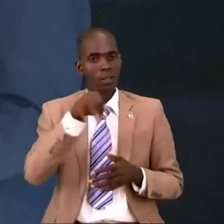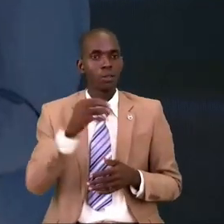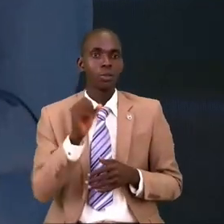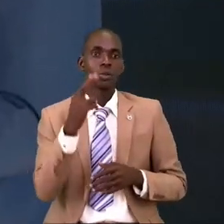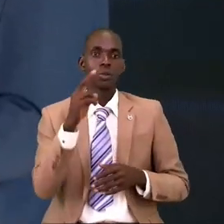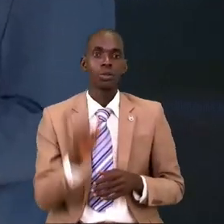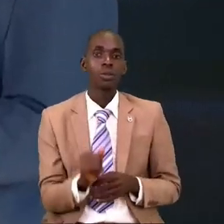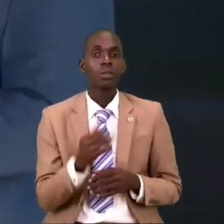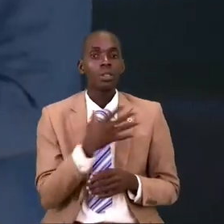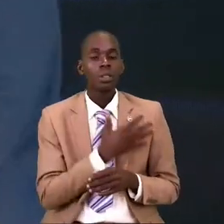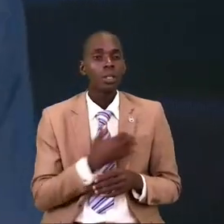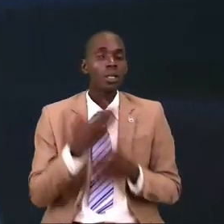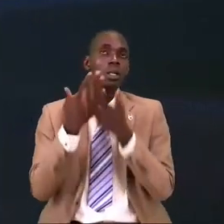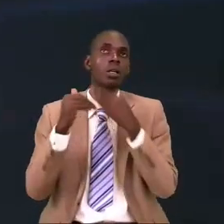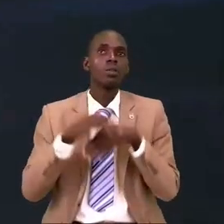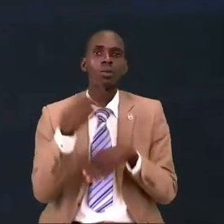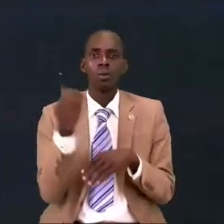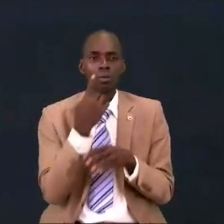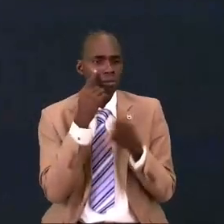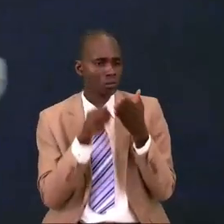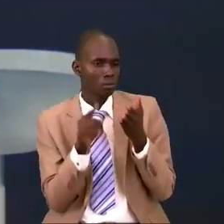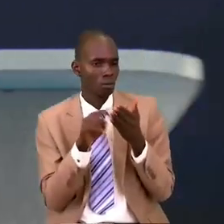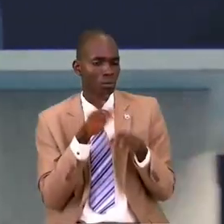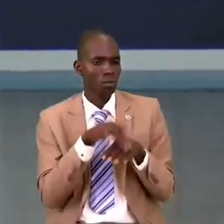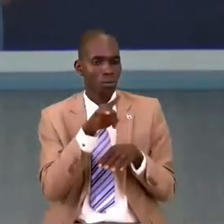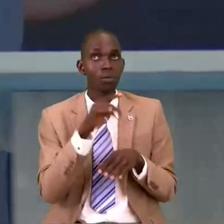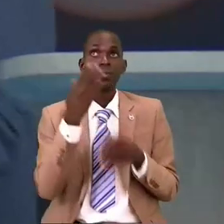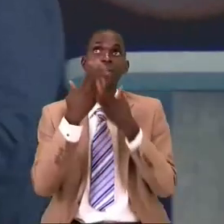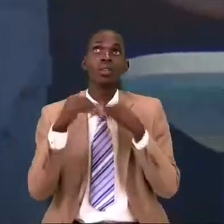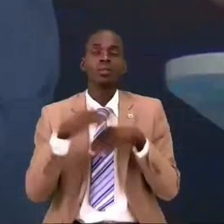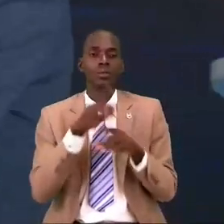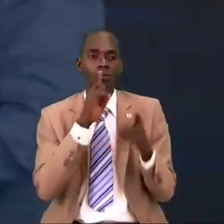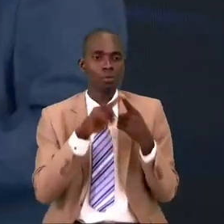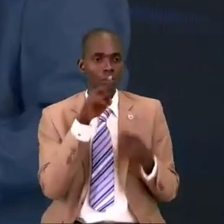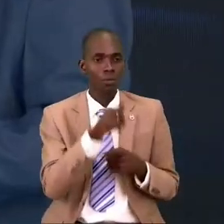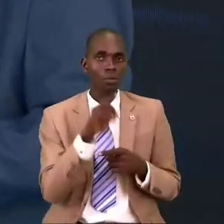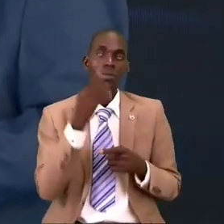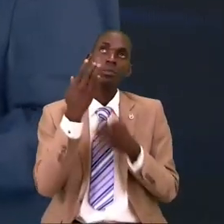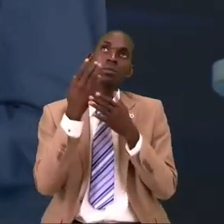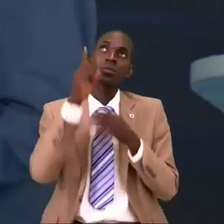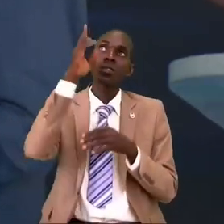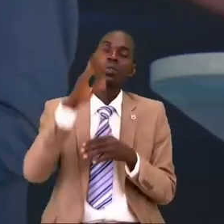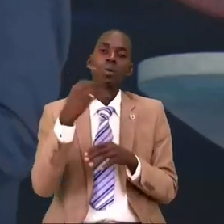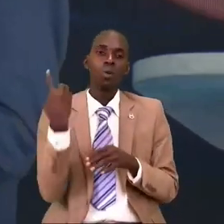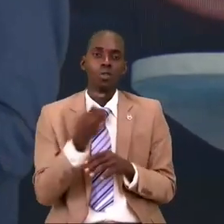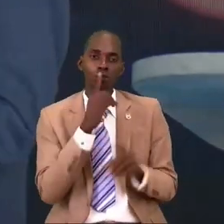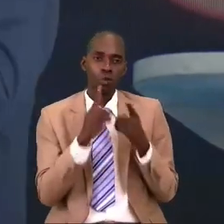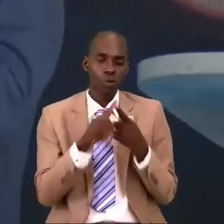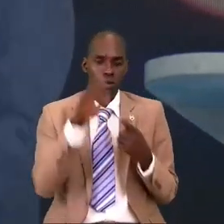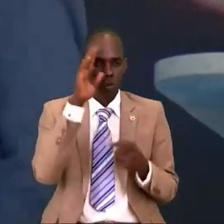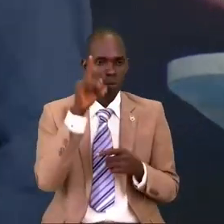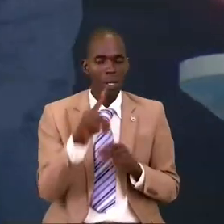et Dieu l'alertait toujours et attirait son attention. Et Dieu interagissait toujours avec lui, toujours